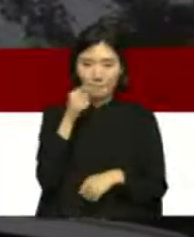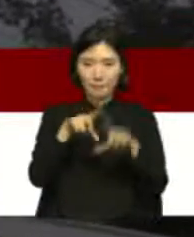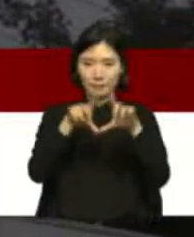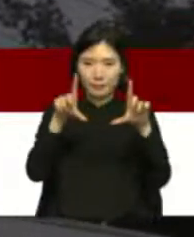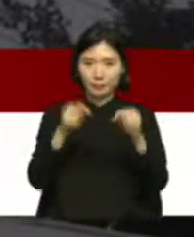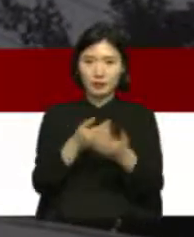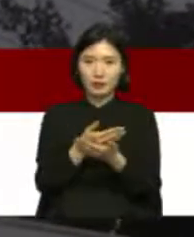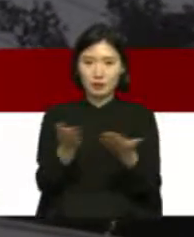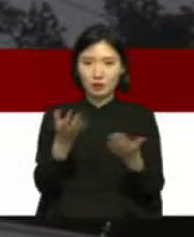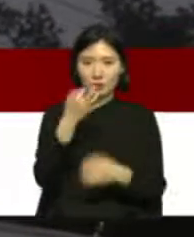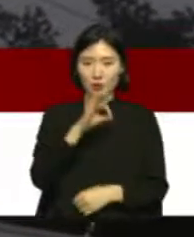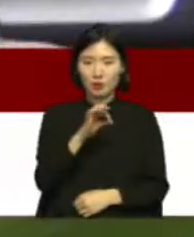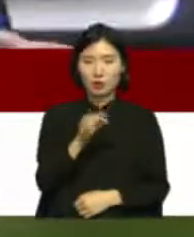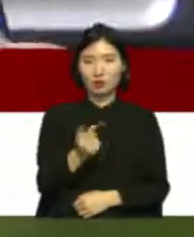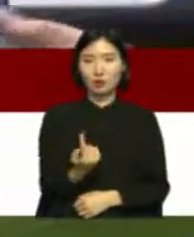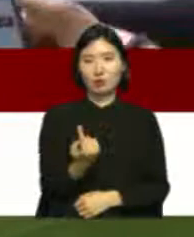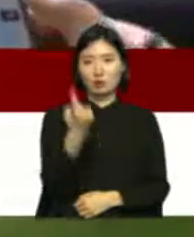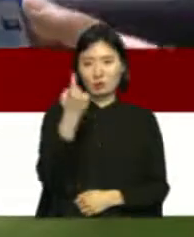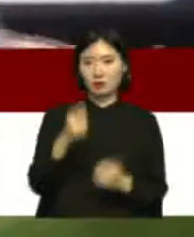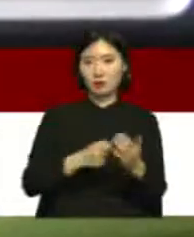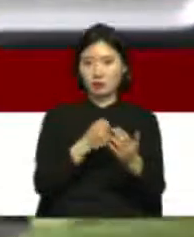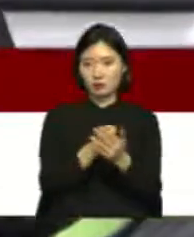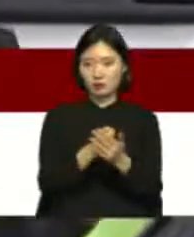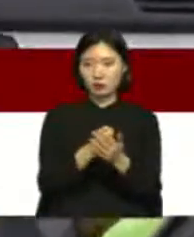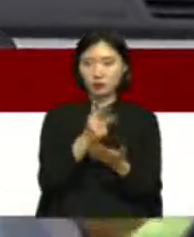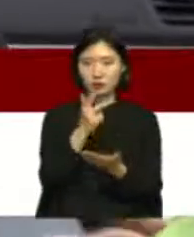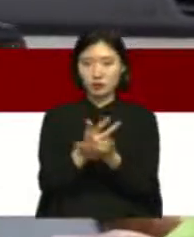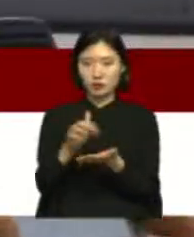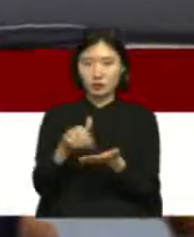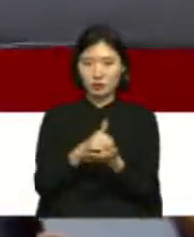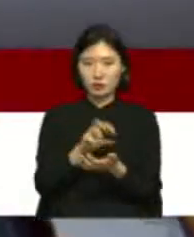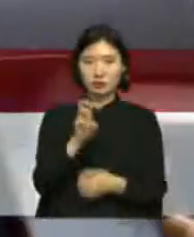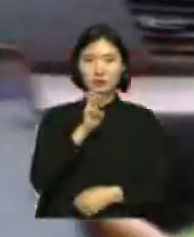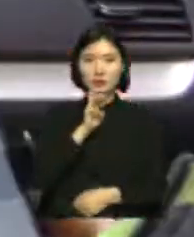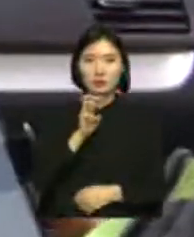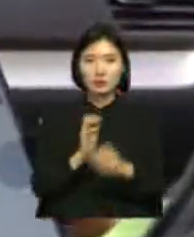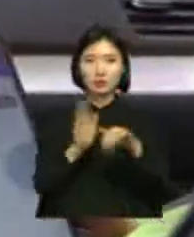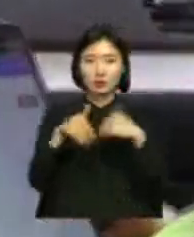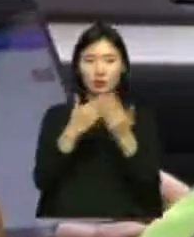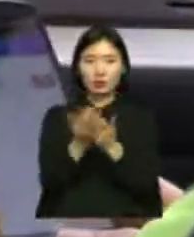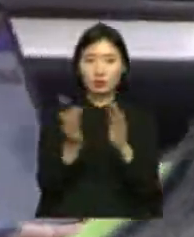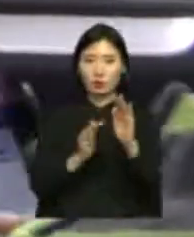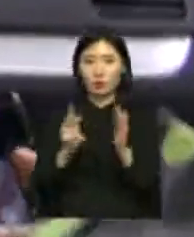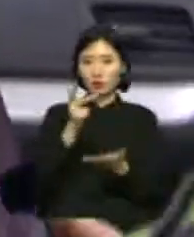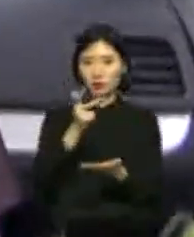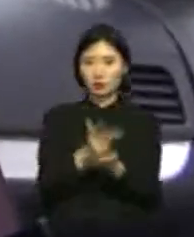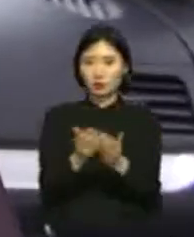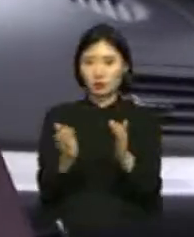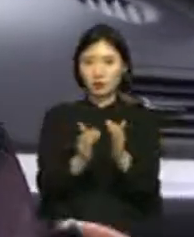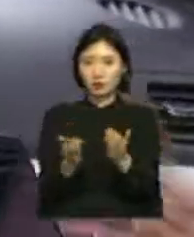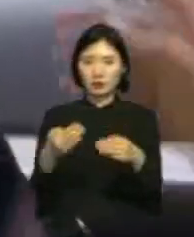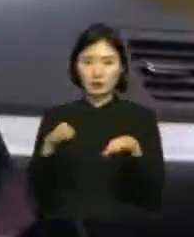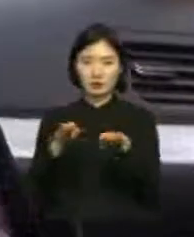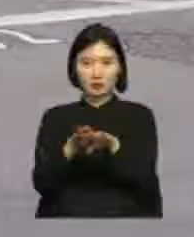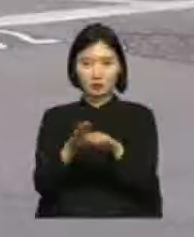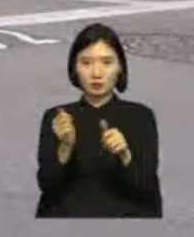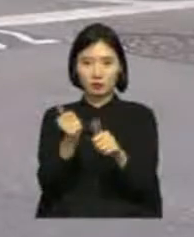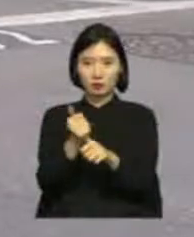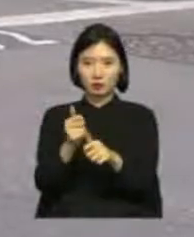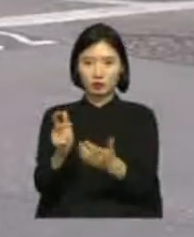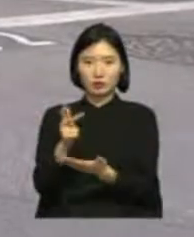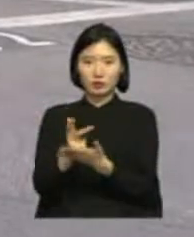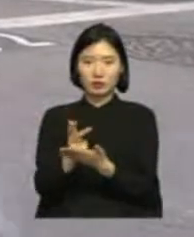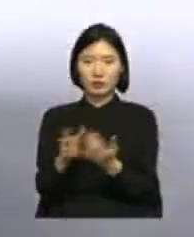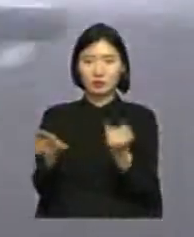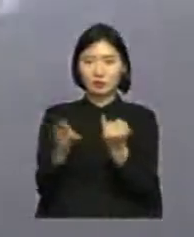구역 운영의 필요성을 높이기로 했습니다 주차대수 가 30대 이상인 모든 공영주차장 과 공공시설 부설주차장 은